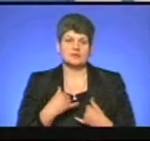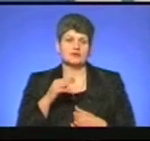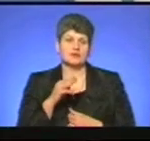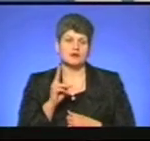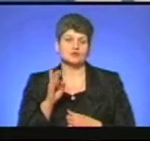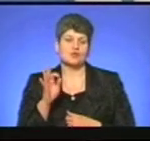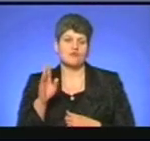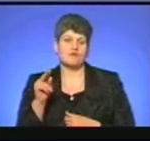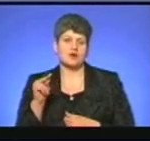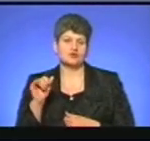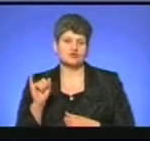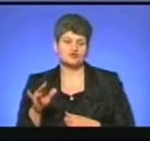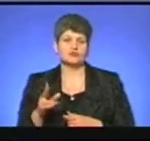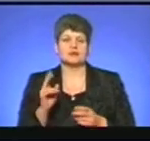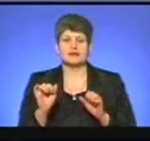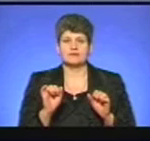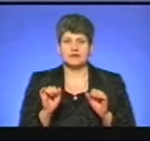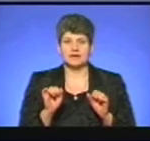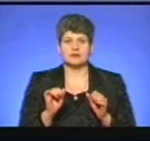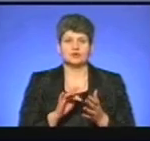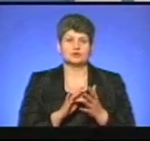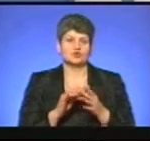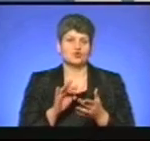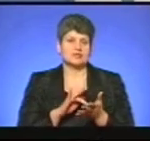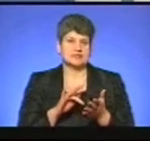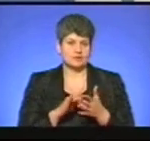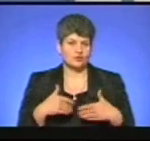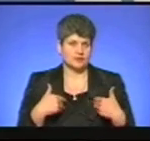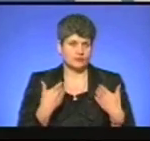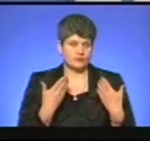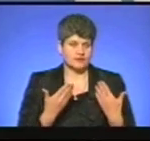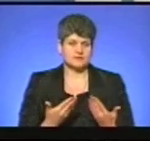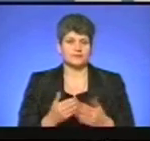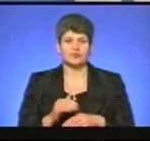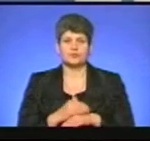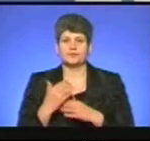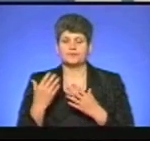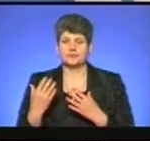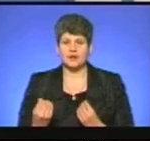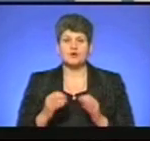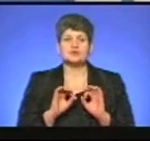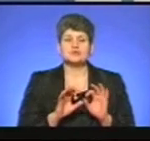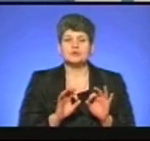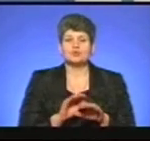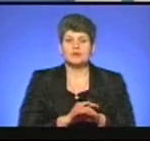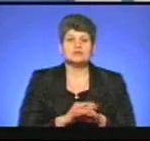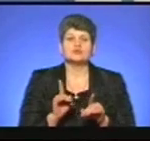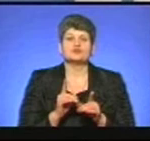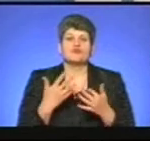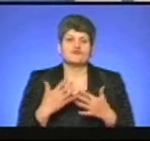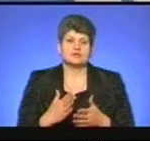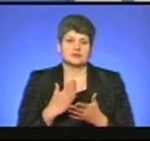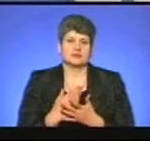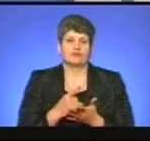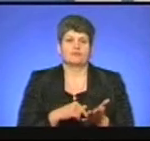Тернопільського інформаційного туристичного центру. Я вас вітаю. Доброго дня. А теж розкажіть, будь ласка, нашим глядачам про те, які основні локації діють вже в